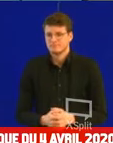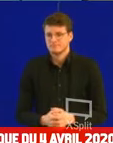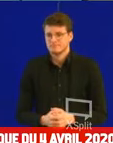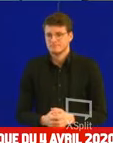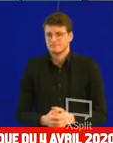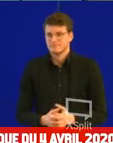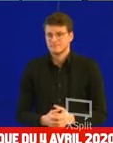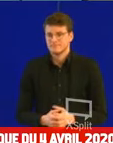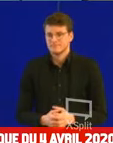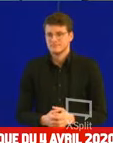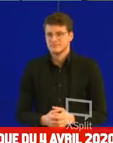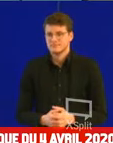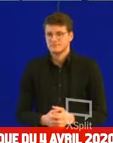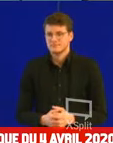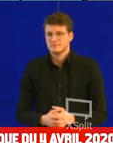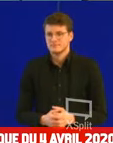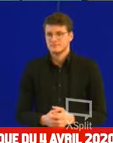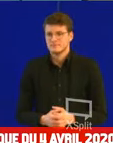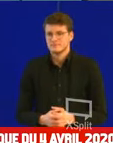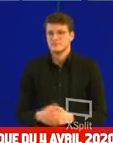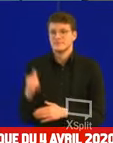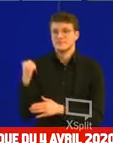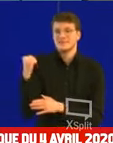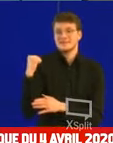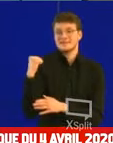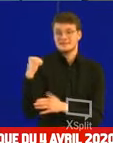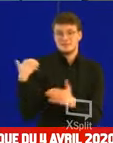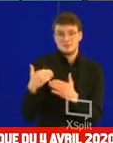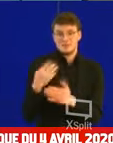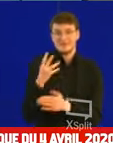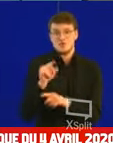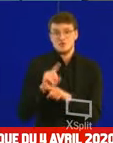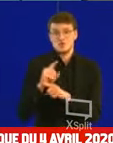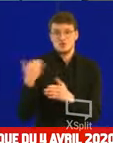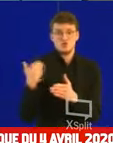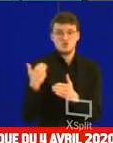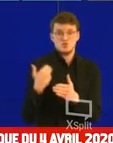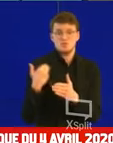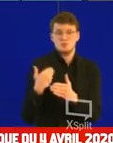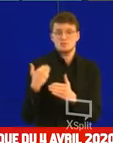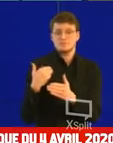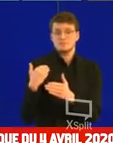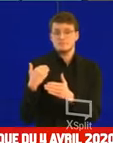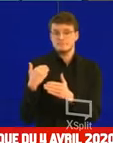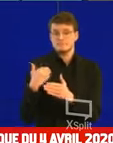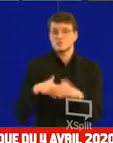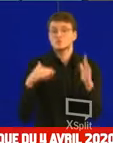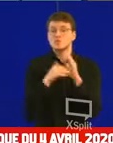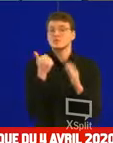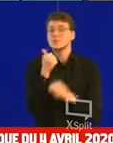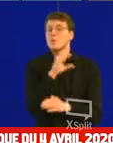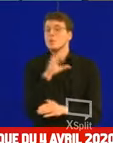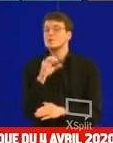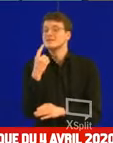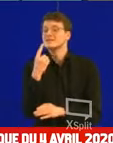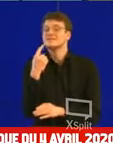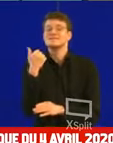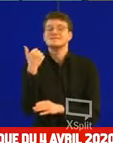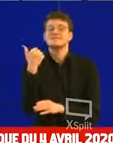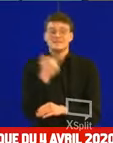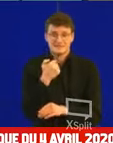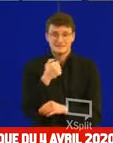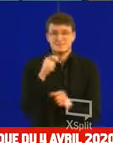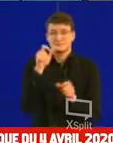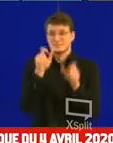robert-debré deux saisons ces niveaux l'homme qui diagnostique